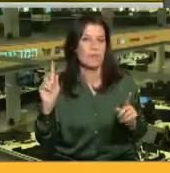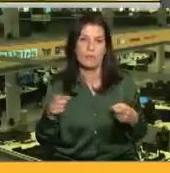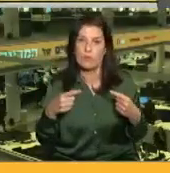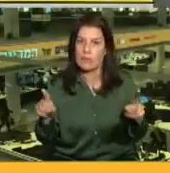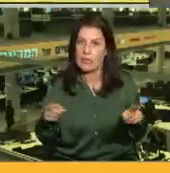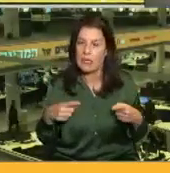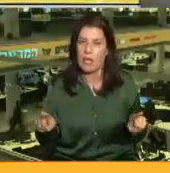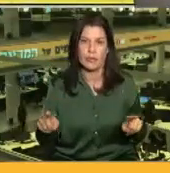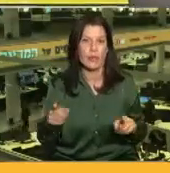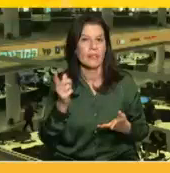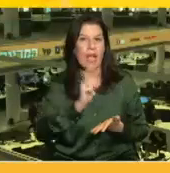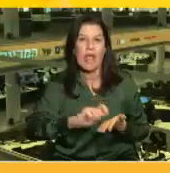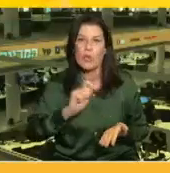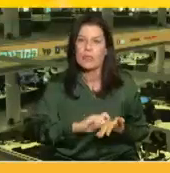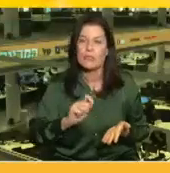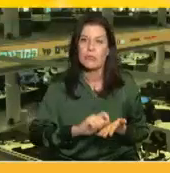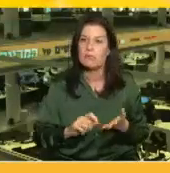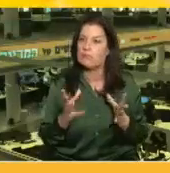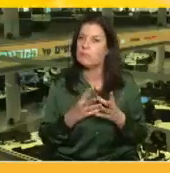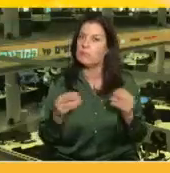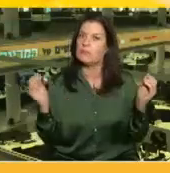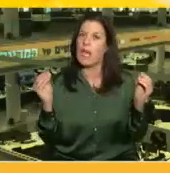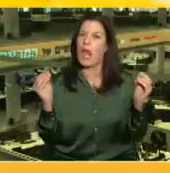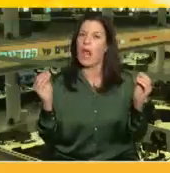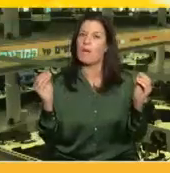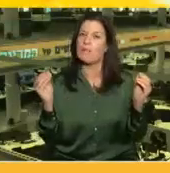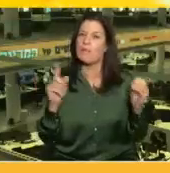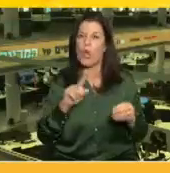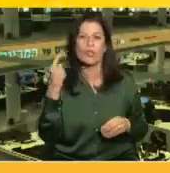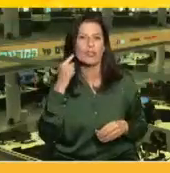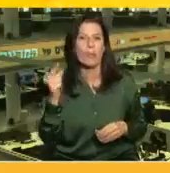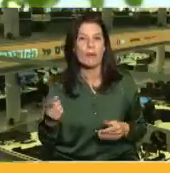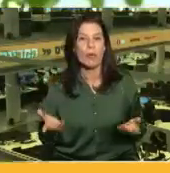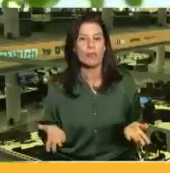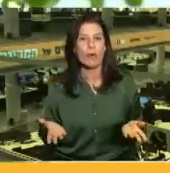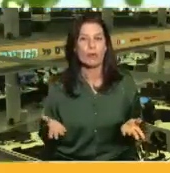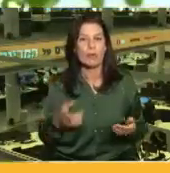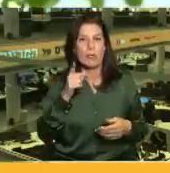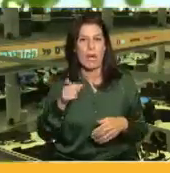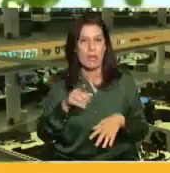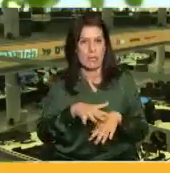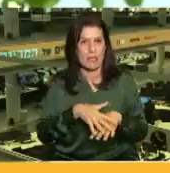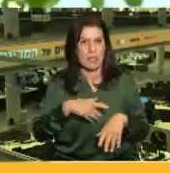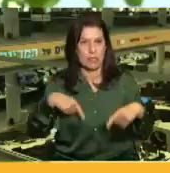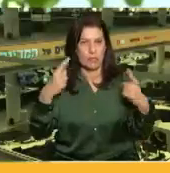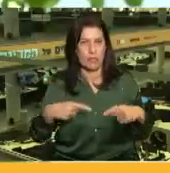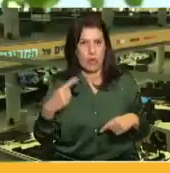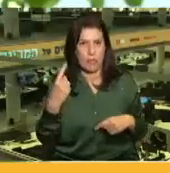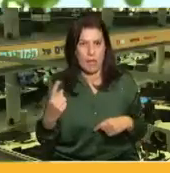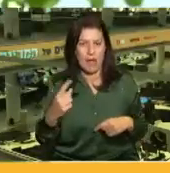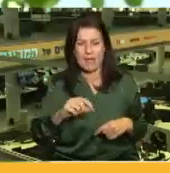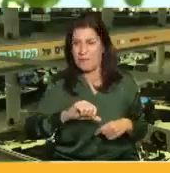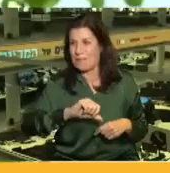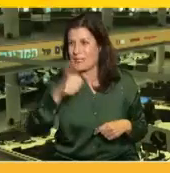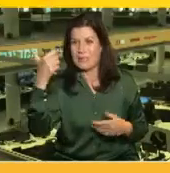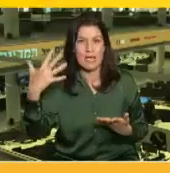המוזיקאיות, היוצרות, נעלם, באלף ובעין. את הרגשת יום אחד בשיא התהילה, בשיא